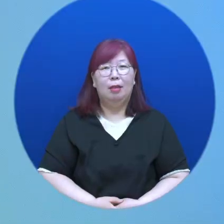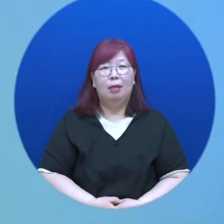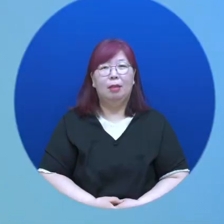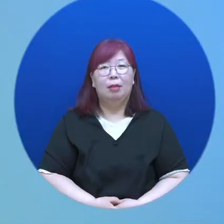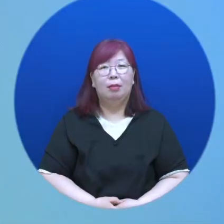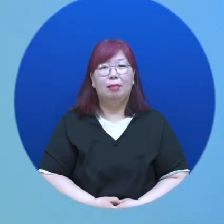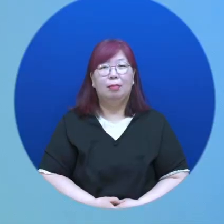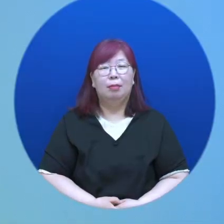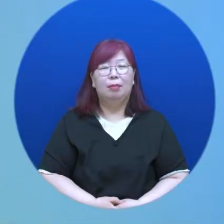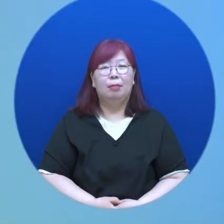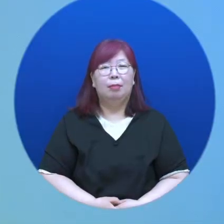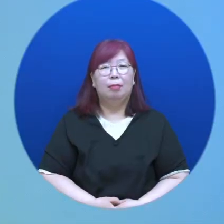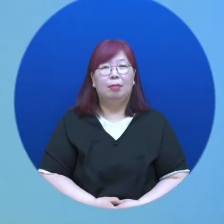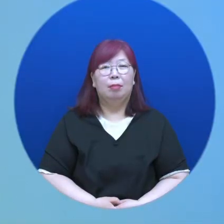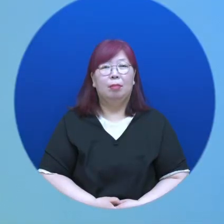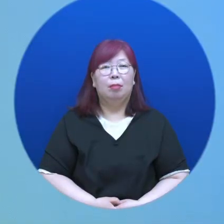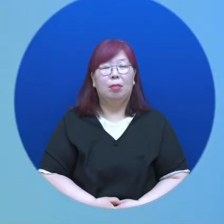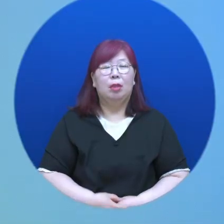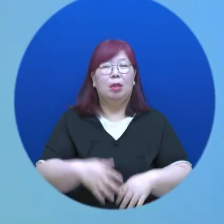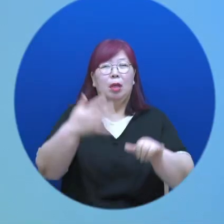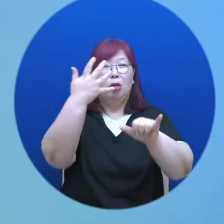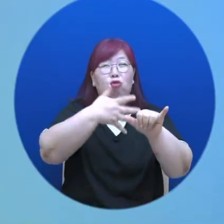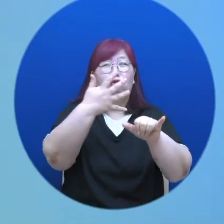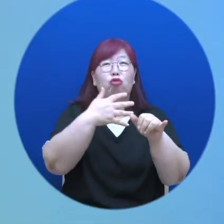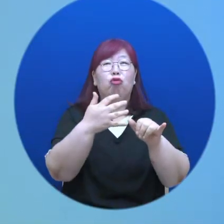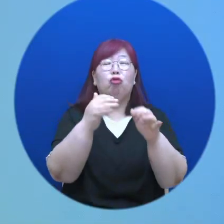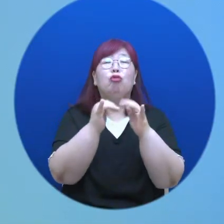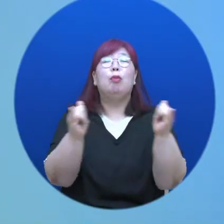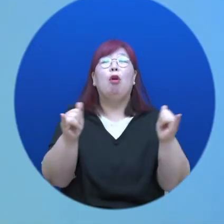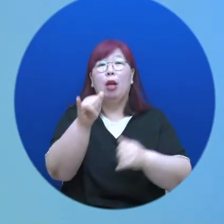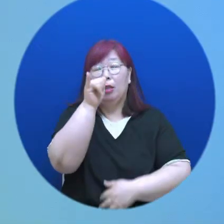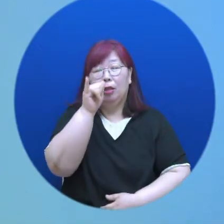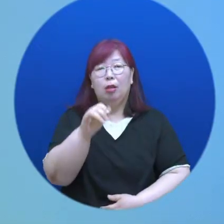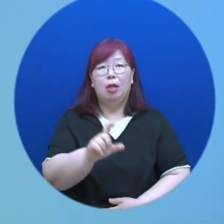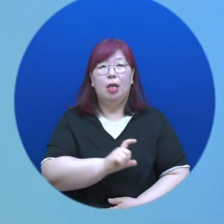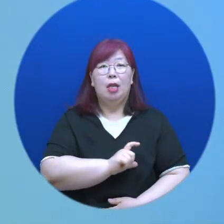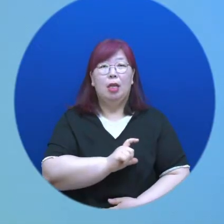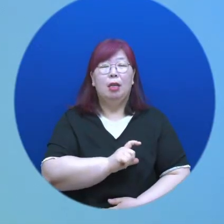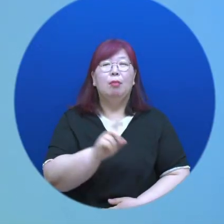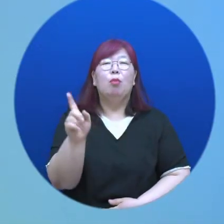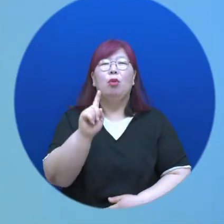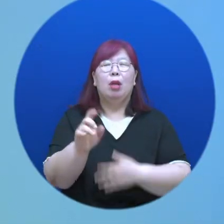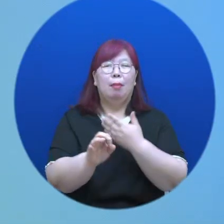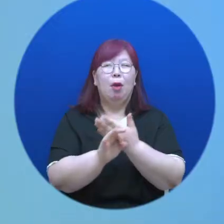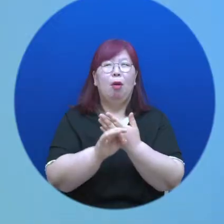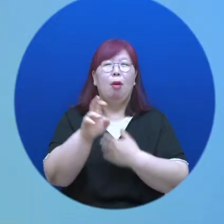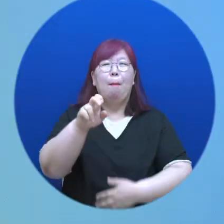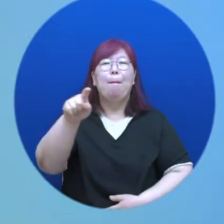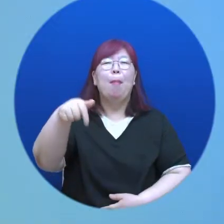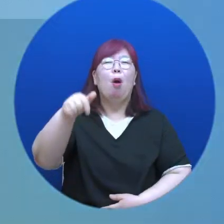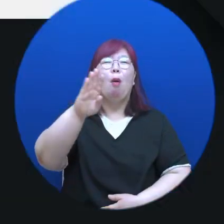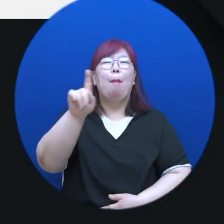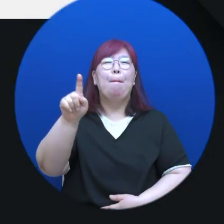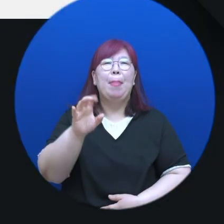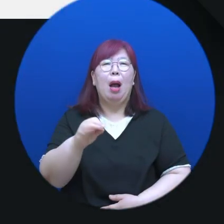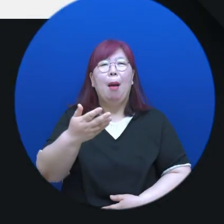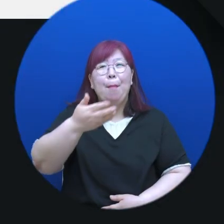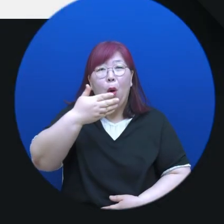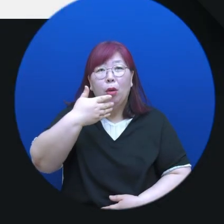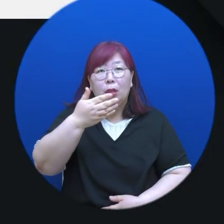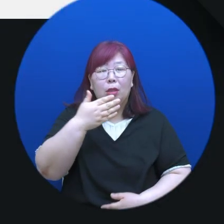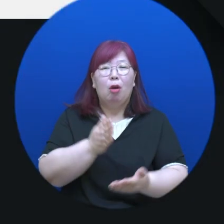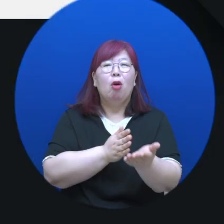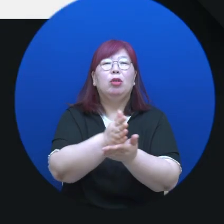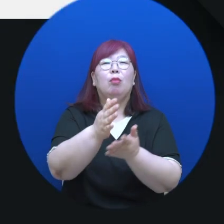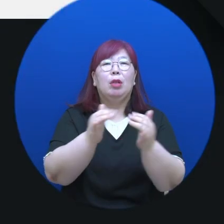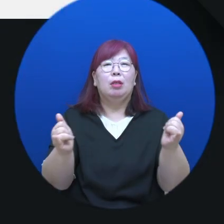그런데 한 유튜버가 있어요. 이 유튜버는 먹방을 하는 유튜버입니다. 우리 어르신들